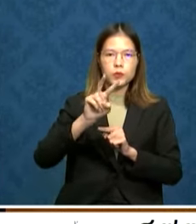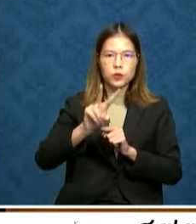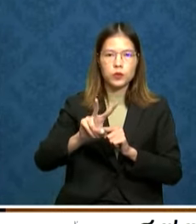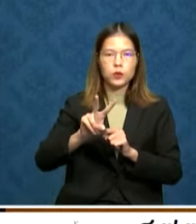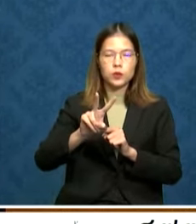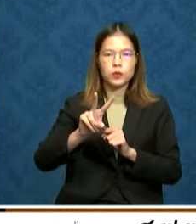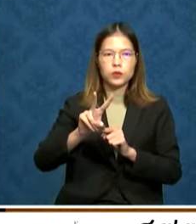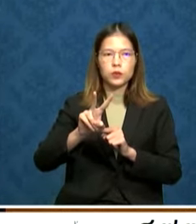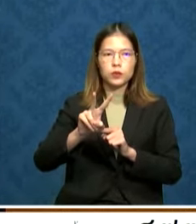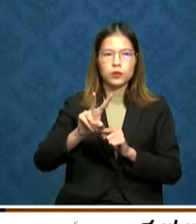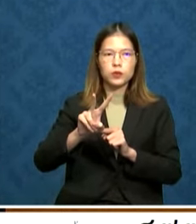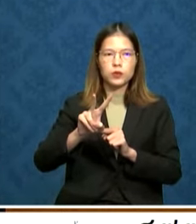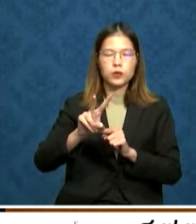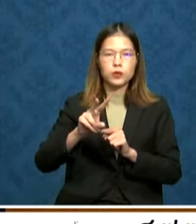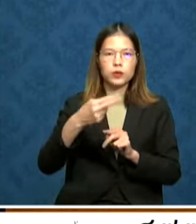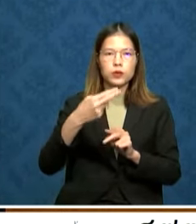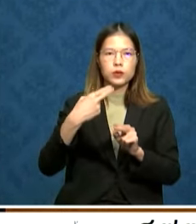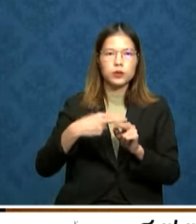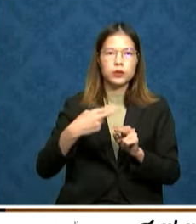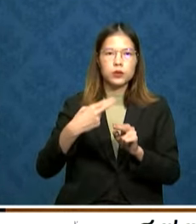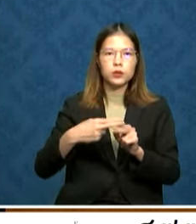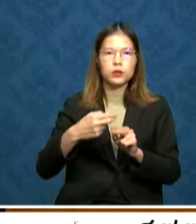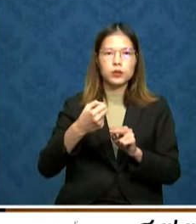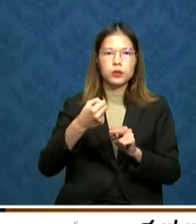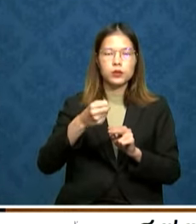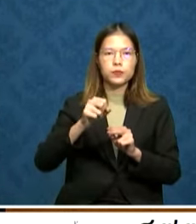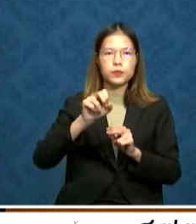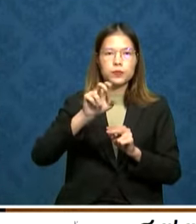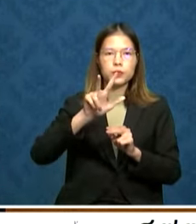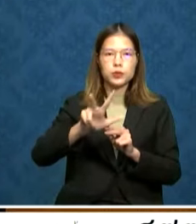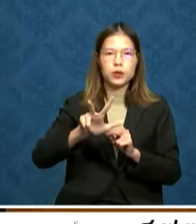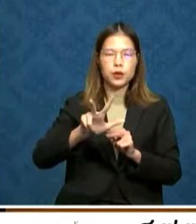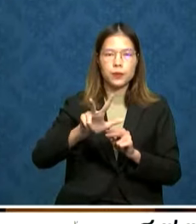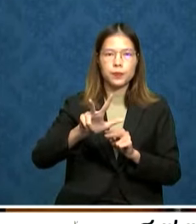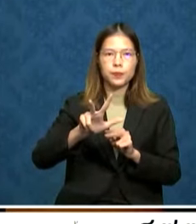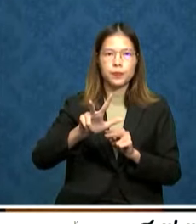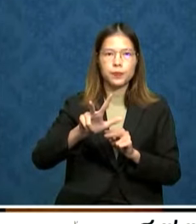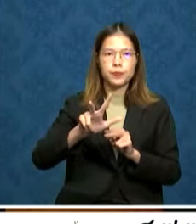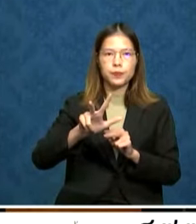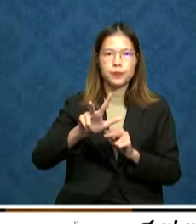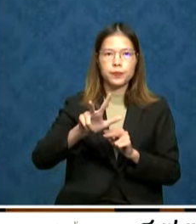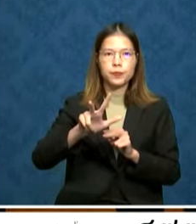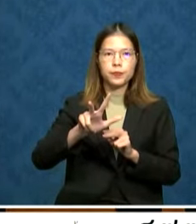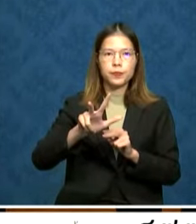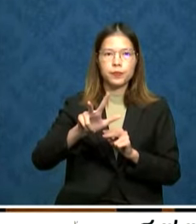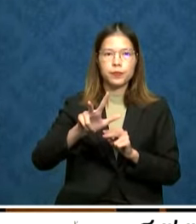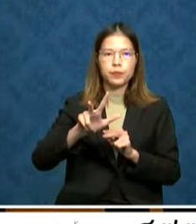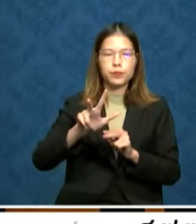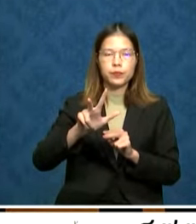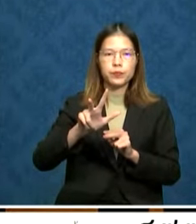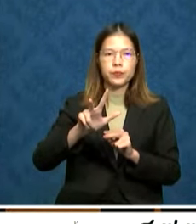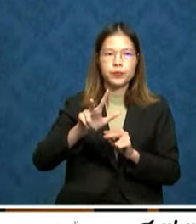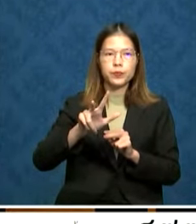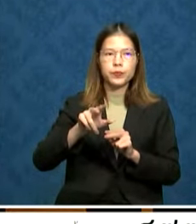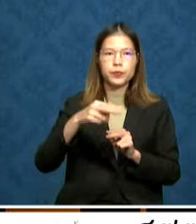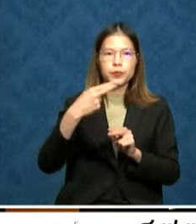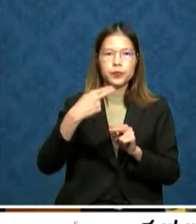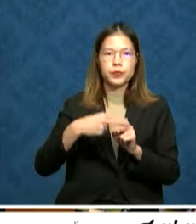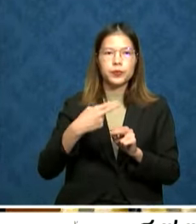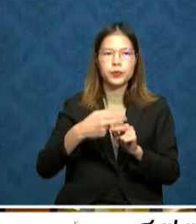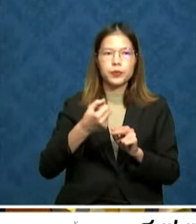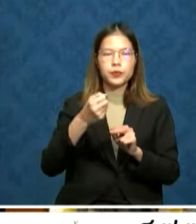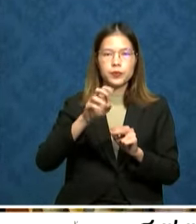ในวิทยาแ้วพระดัย 13. ว่าที่ร้อยโทรยุธการรัฐนามาตร